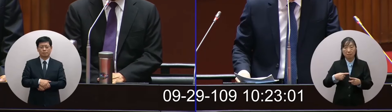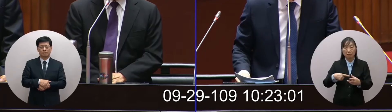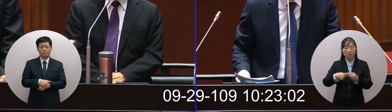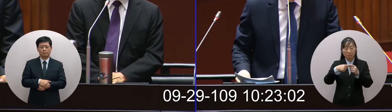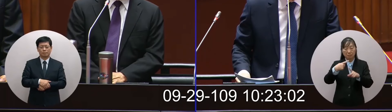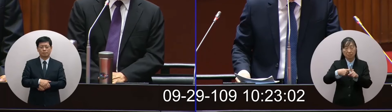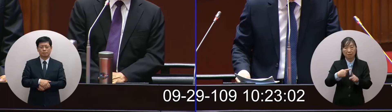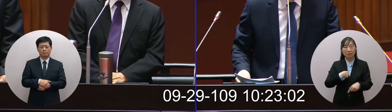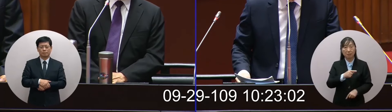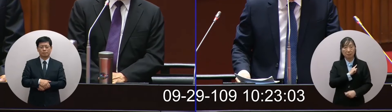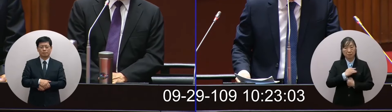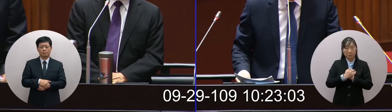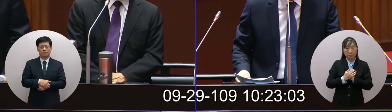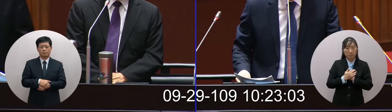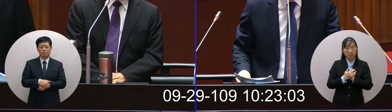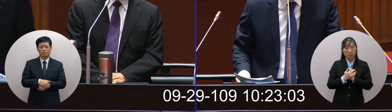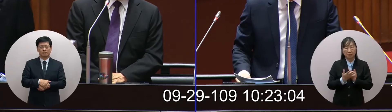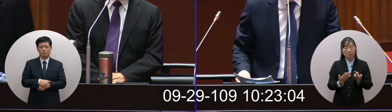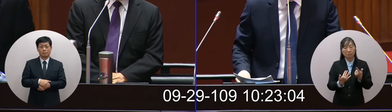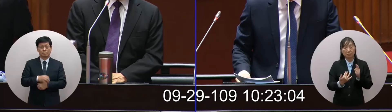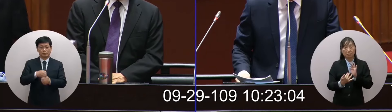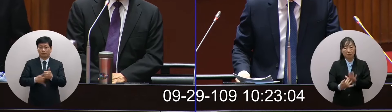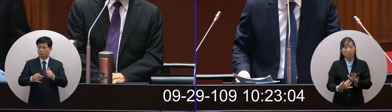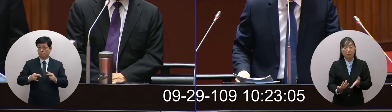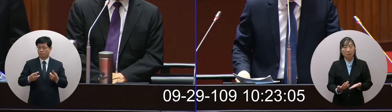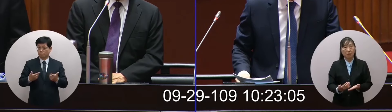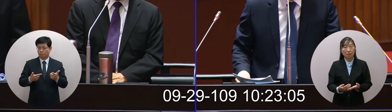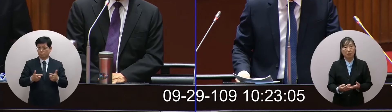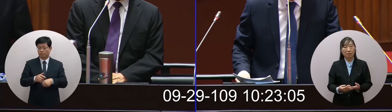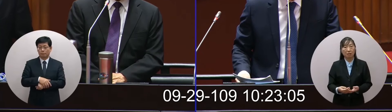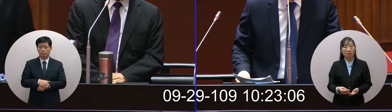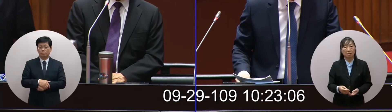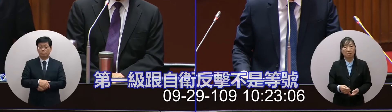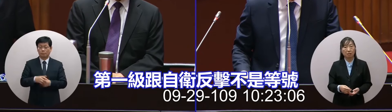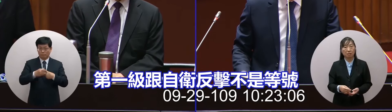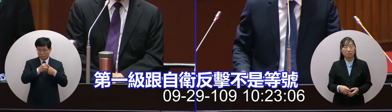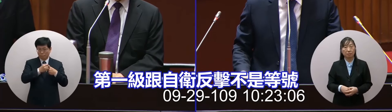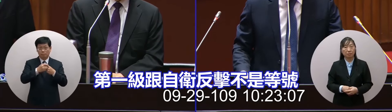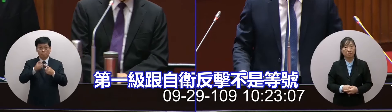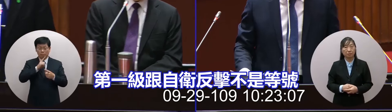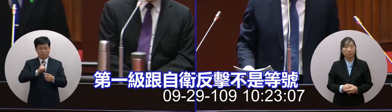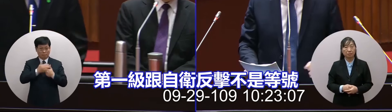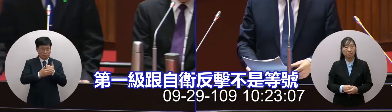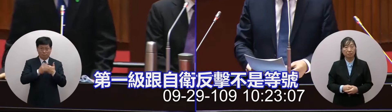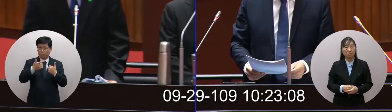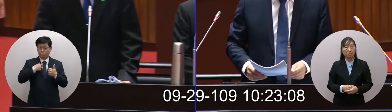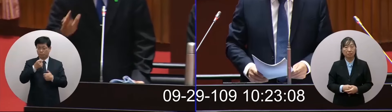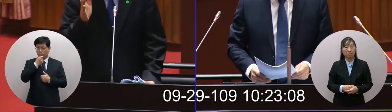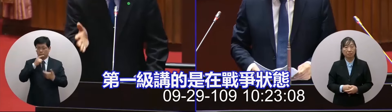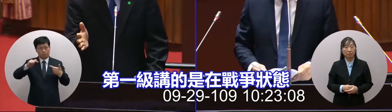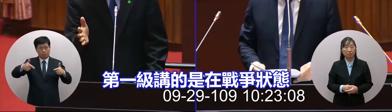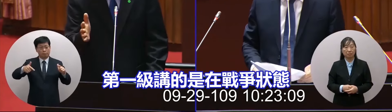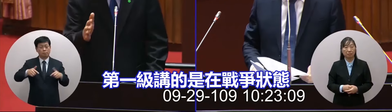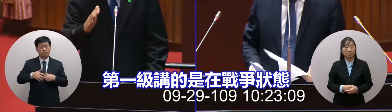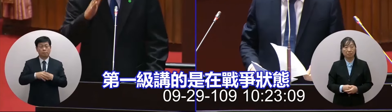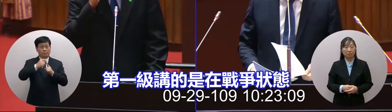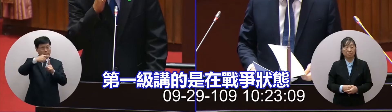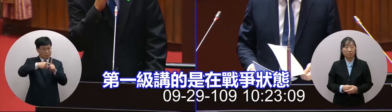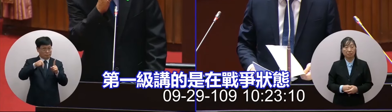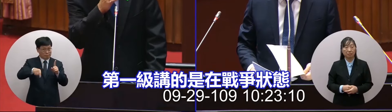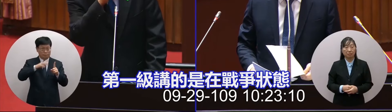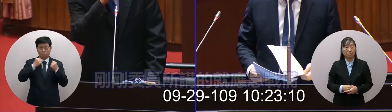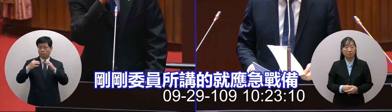嘛。对吧？把第一级的做法改为自卫反击嘛。 第一级跟自卫反击不是等号。第一级